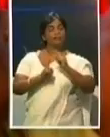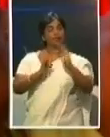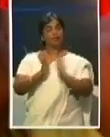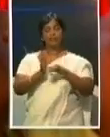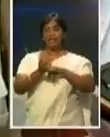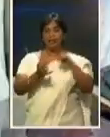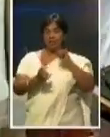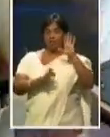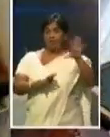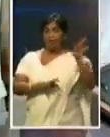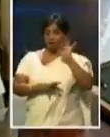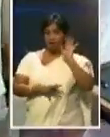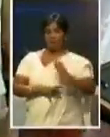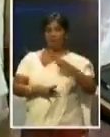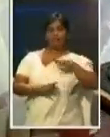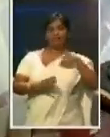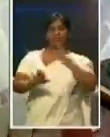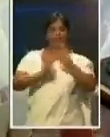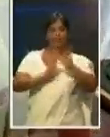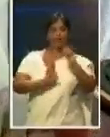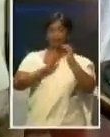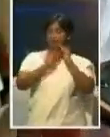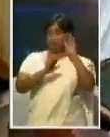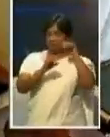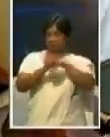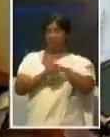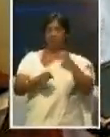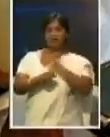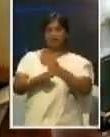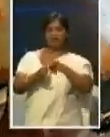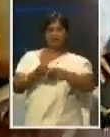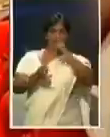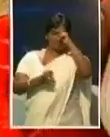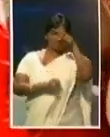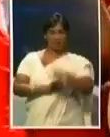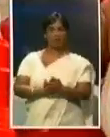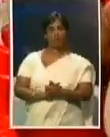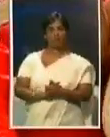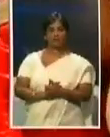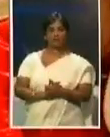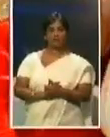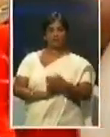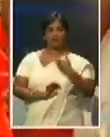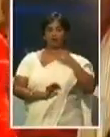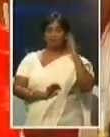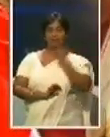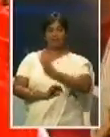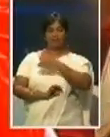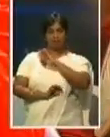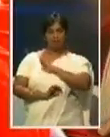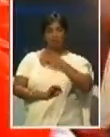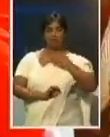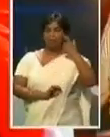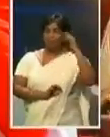අග්‍රමාත්‍ය ලේකම්වර යාලිසපත් කර ඇත්තේ ජ්‍යෙෂ්ඨ පරිපාලන නිලධාරියෙකු වන ගාමිණී සෙනරත් මහතායි. අපි විශේෂයෙන්ම මහා සංඝරත්නය හැටියට